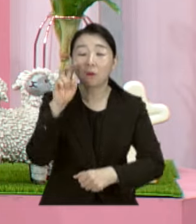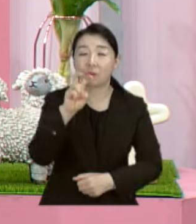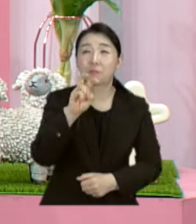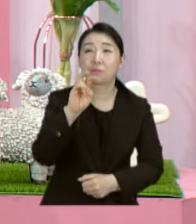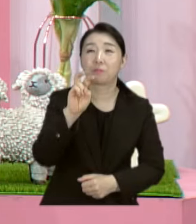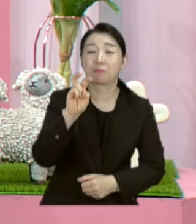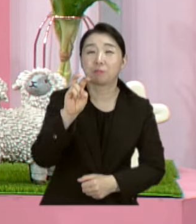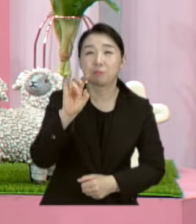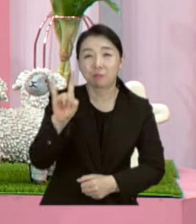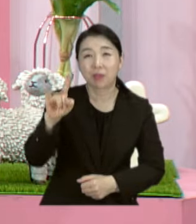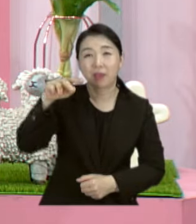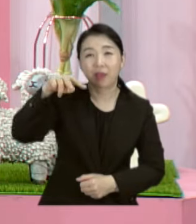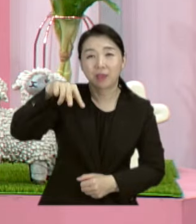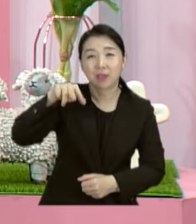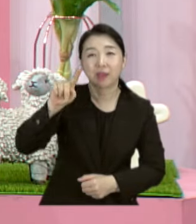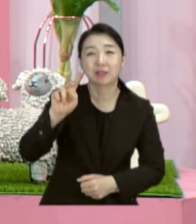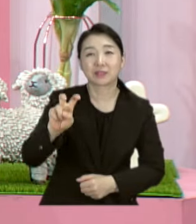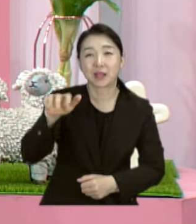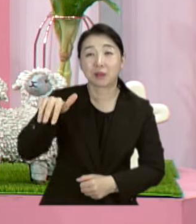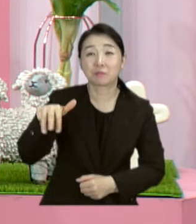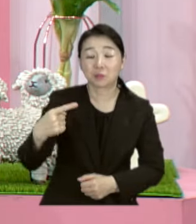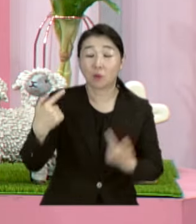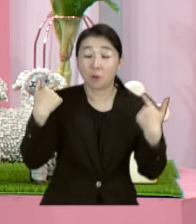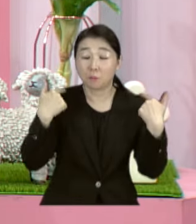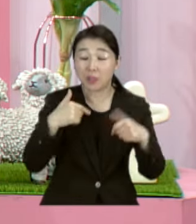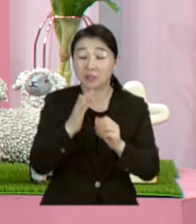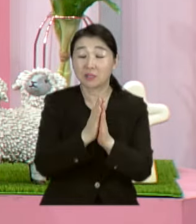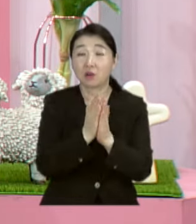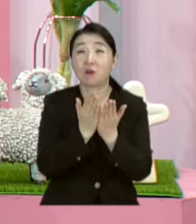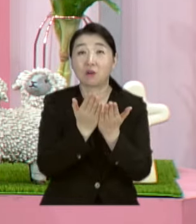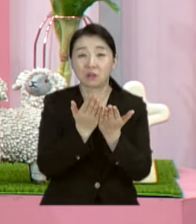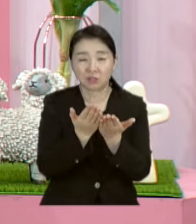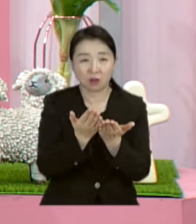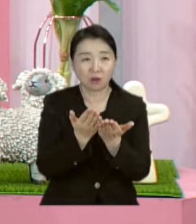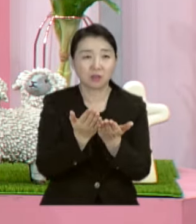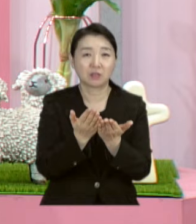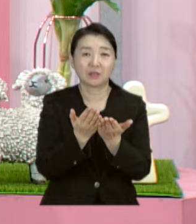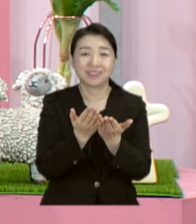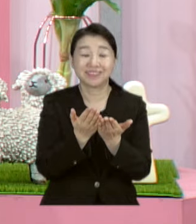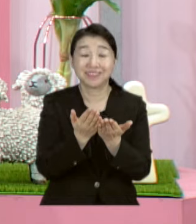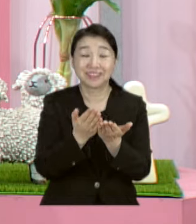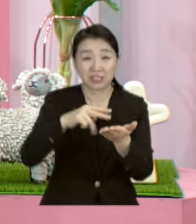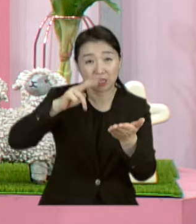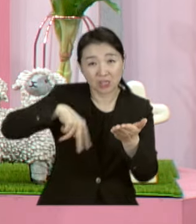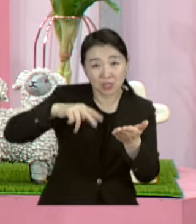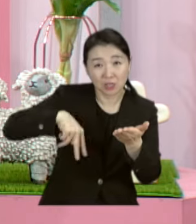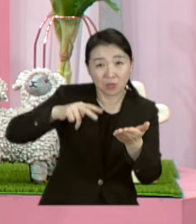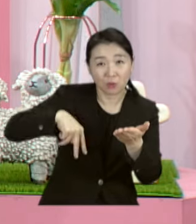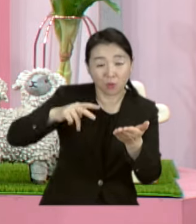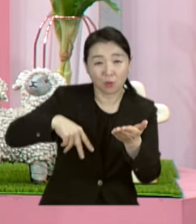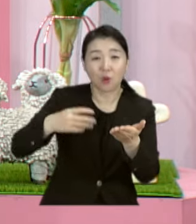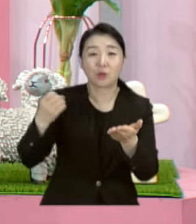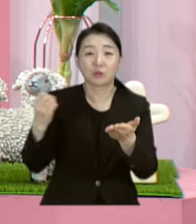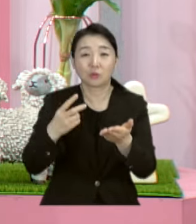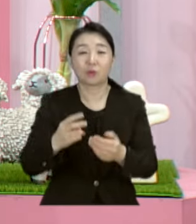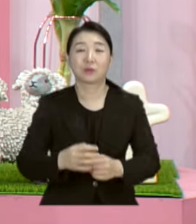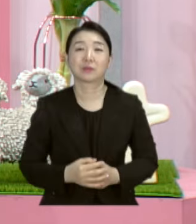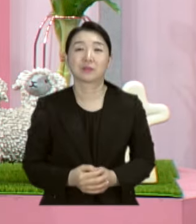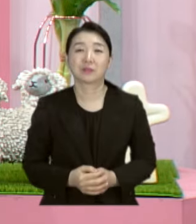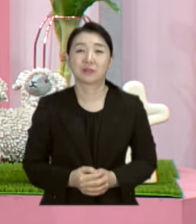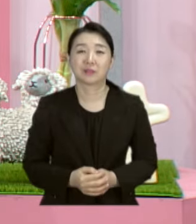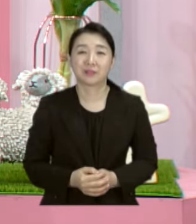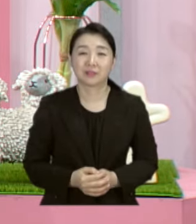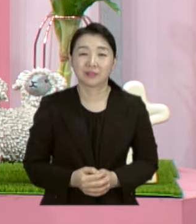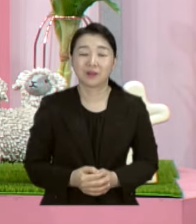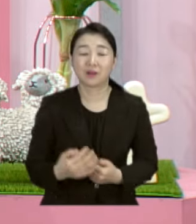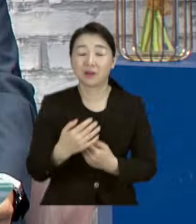매삼주오라고 매일 성경 석장 주일 다섯 장씩을 성경을 읽어서 성경의 바탕한 성경을 바탕한